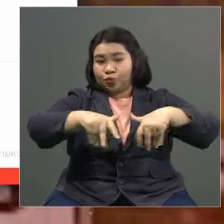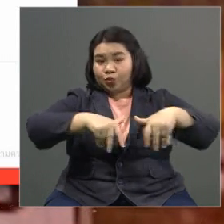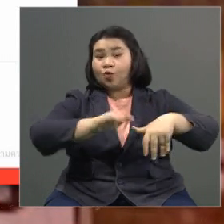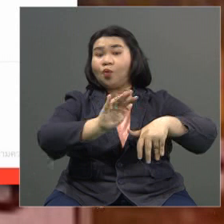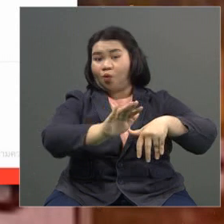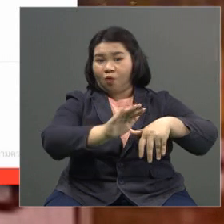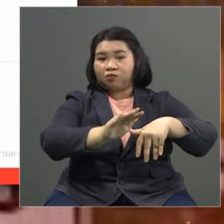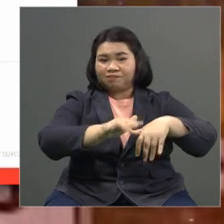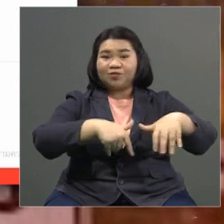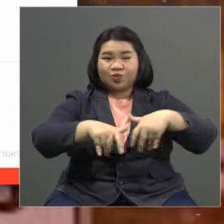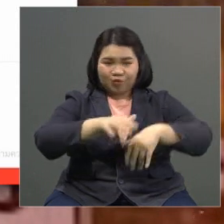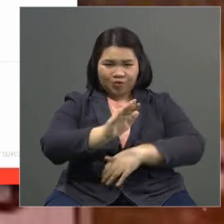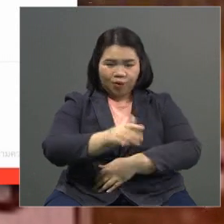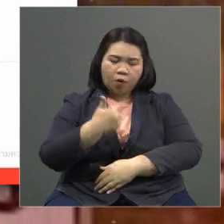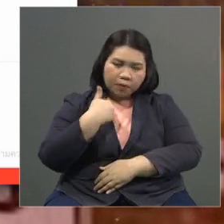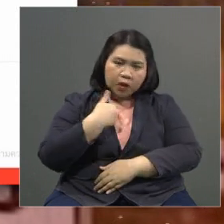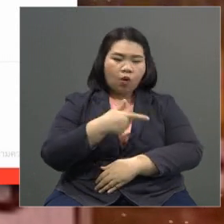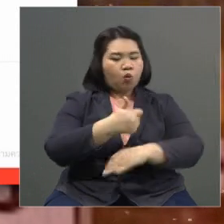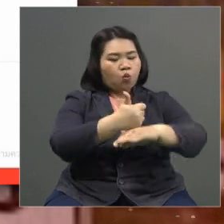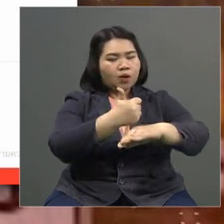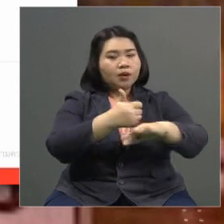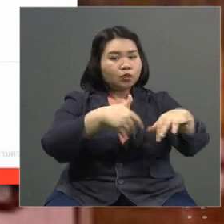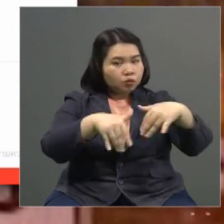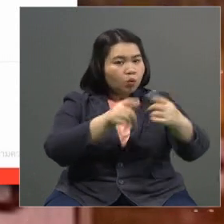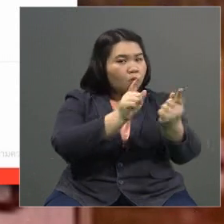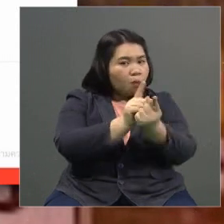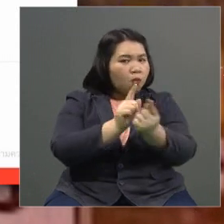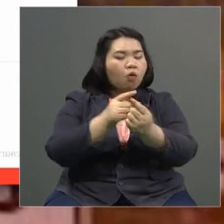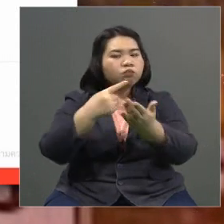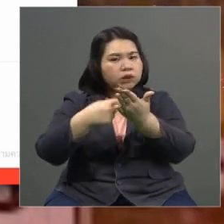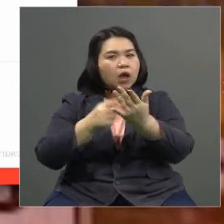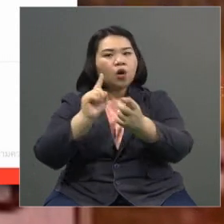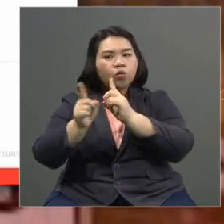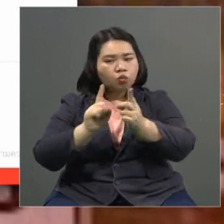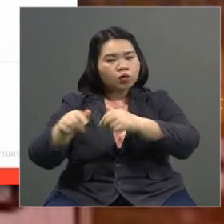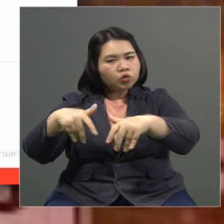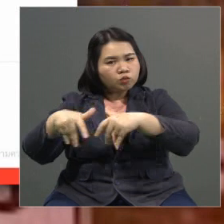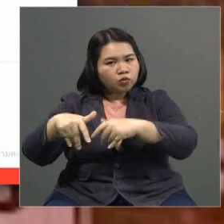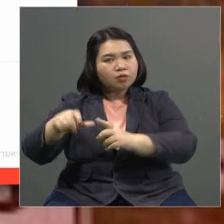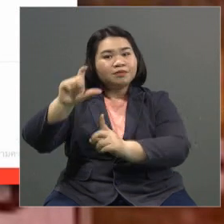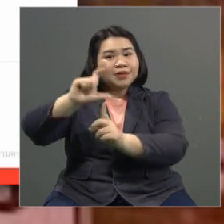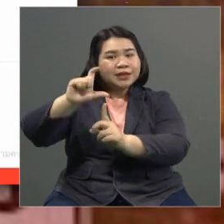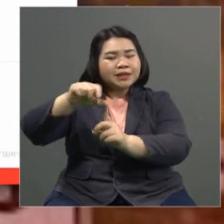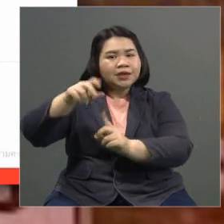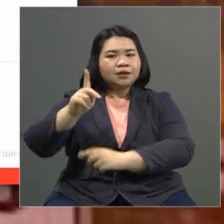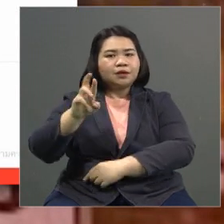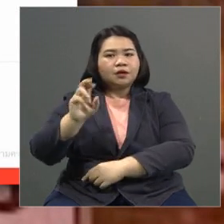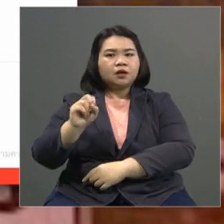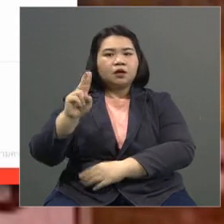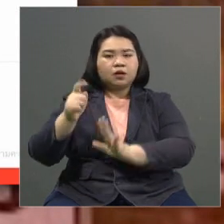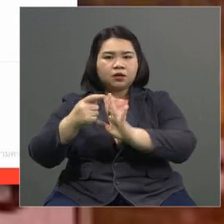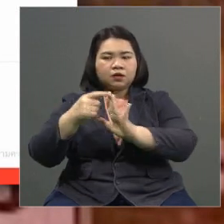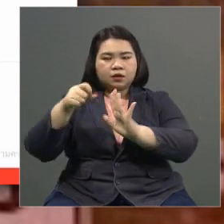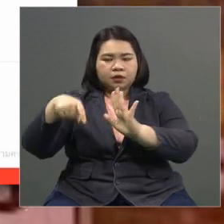บ้านจังหวัดปัตตานีครับพบปะกับผู้นำท้องถิ่นท้องที่แลก็ประชาชนที่มัสยิดกรือเซะนะครับไปเยี่ยมชม